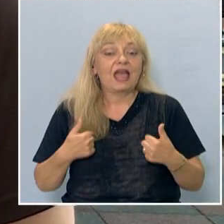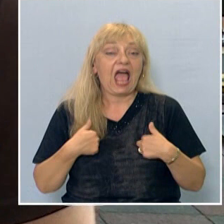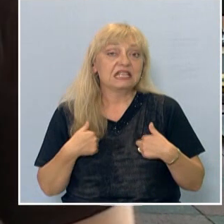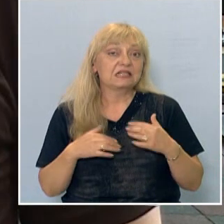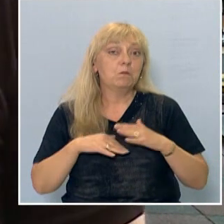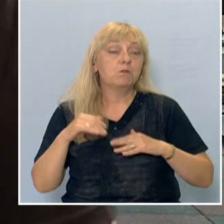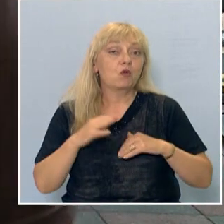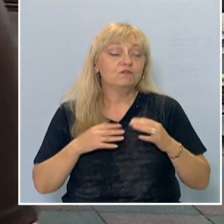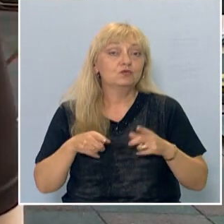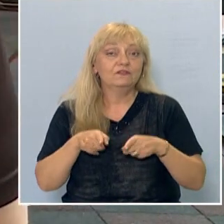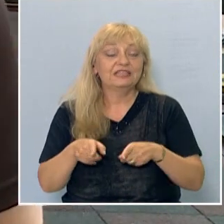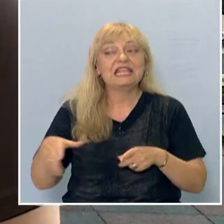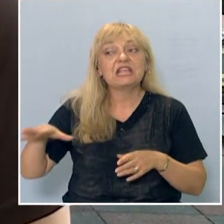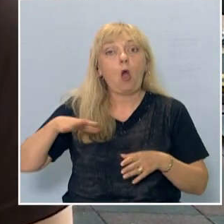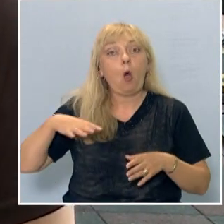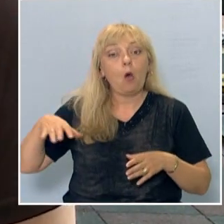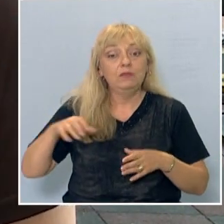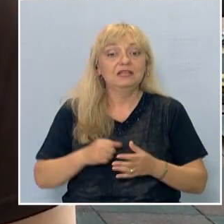така че